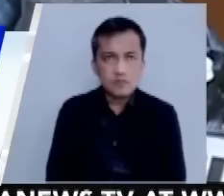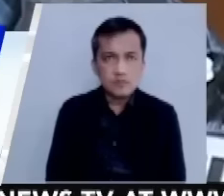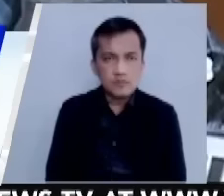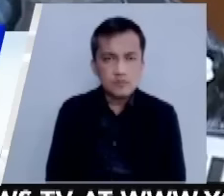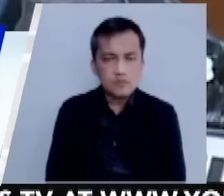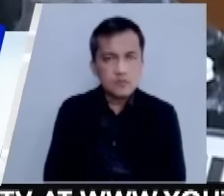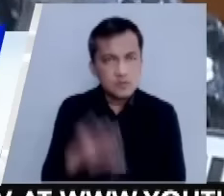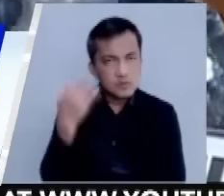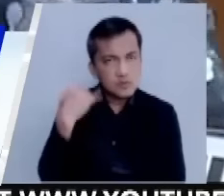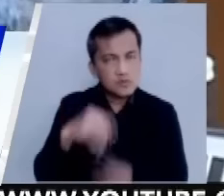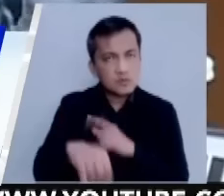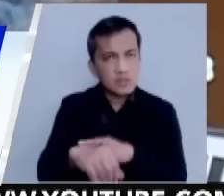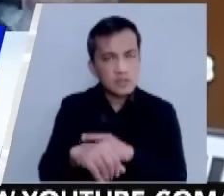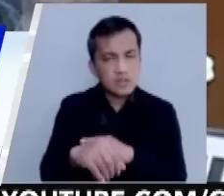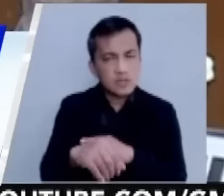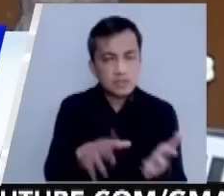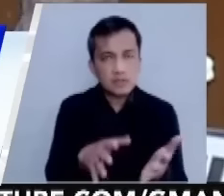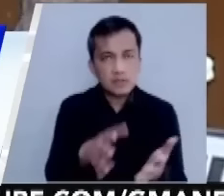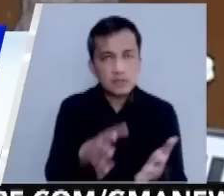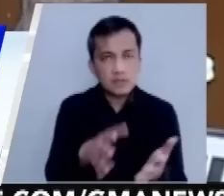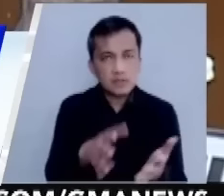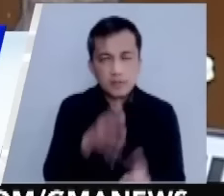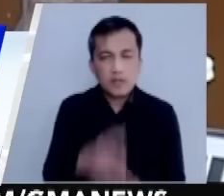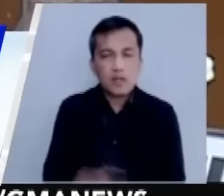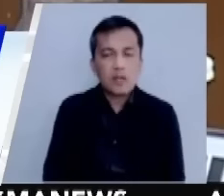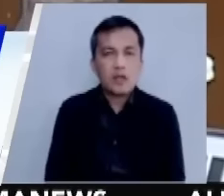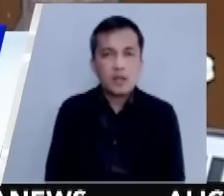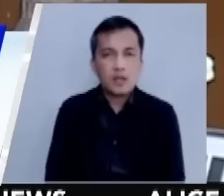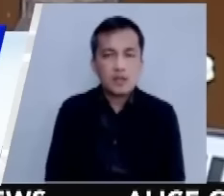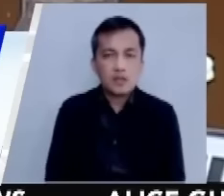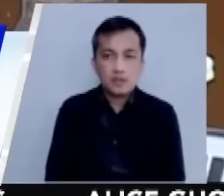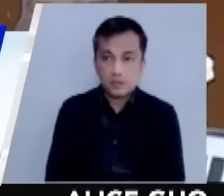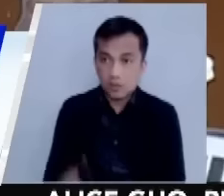lang ng mom ko, sorry. Nawala as in